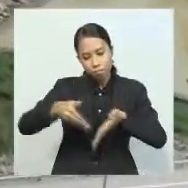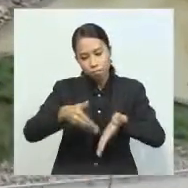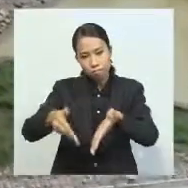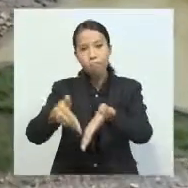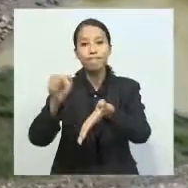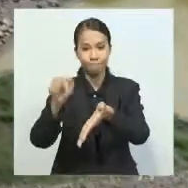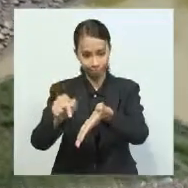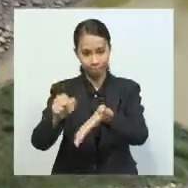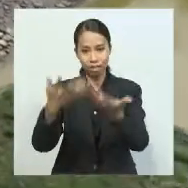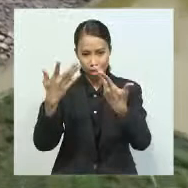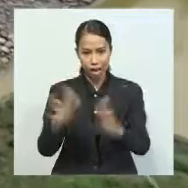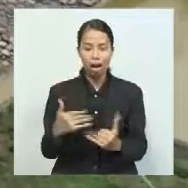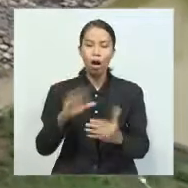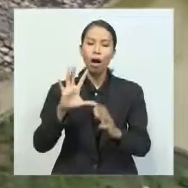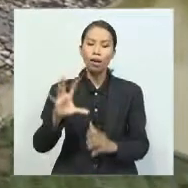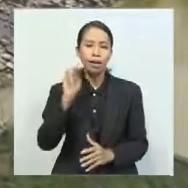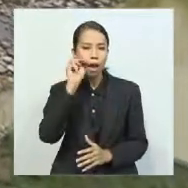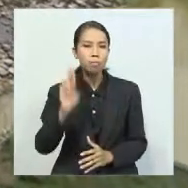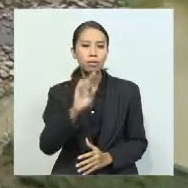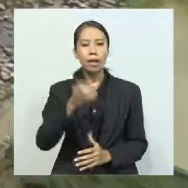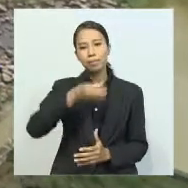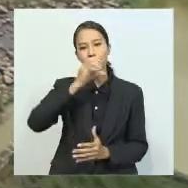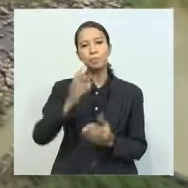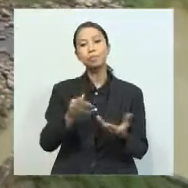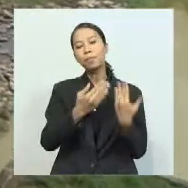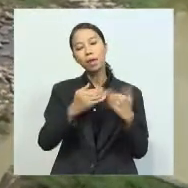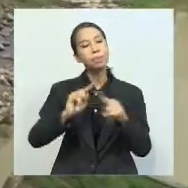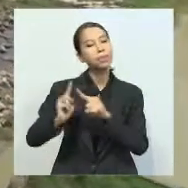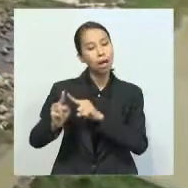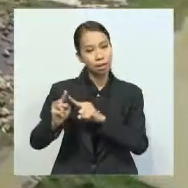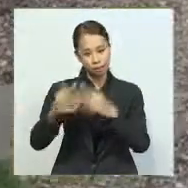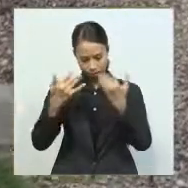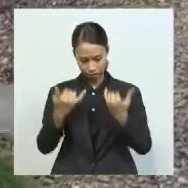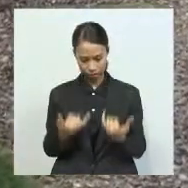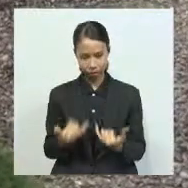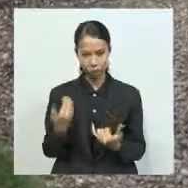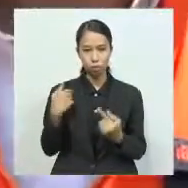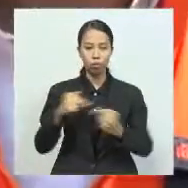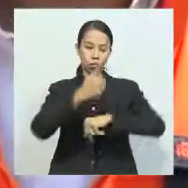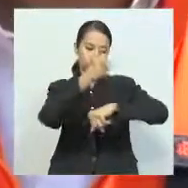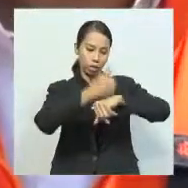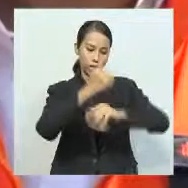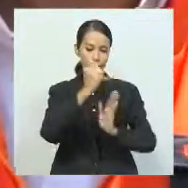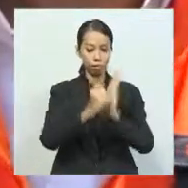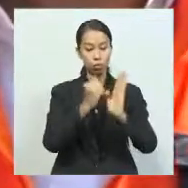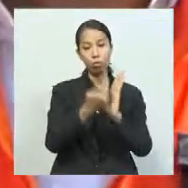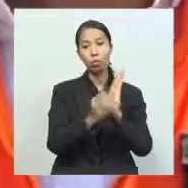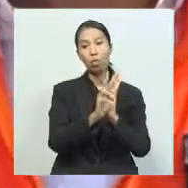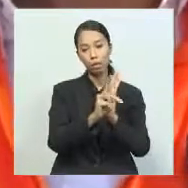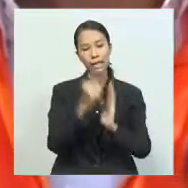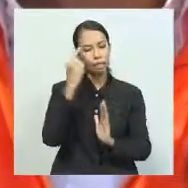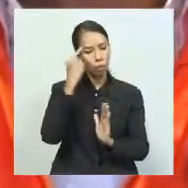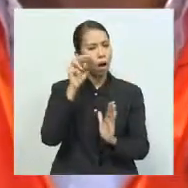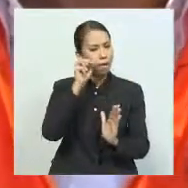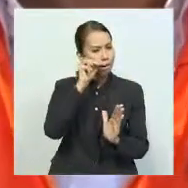ำน้ำพองและเพื่อใช้ในการอุปโภคและบริโภคค่ะนายสมศักดิ์จังตระกูลผู้ว่าราชการจังหวัดขอนแก่นเชื่อว่าจะมีน้ำใช้